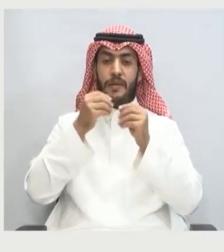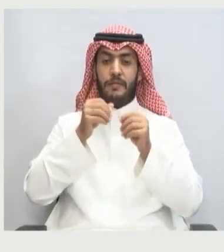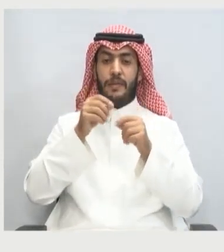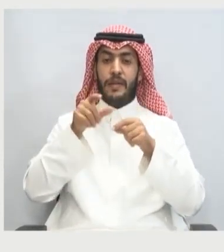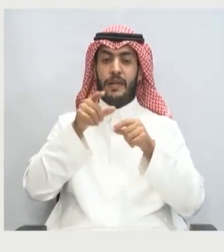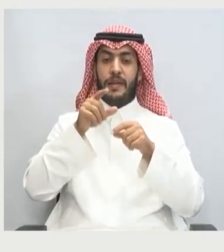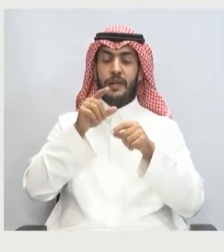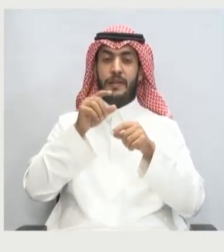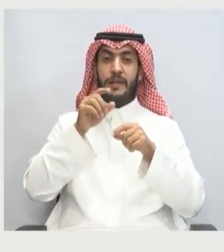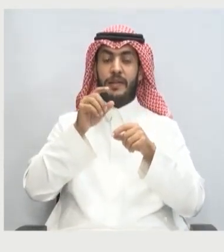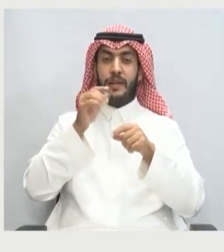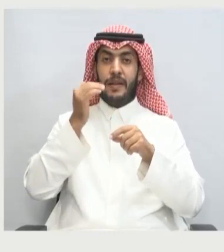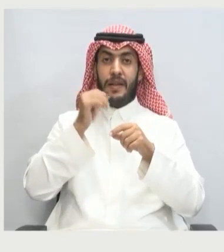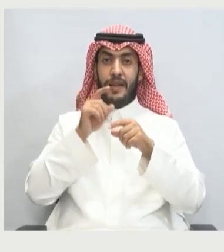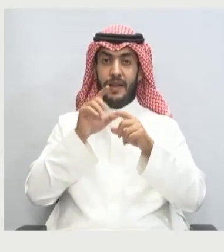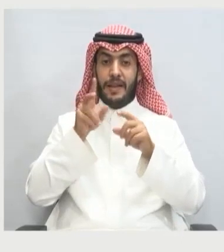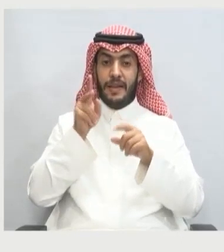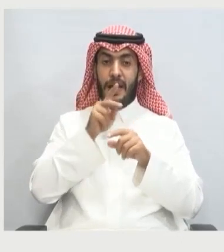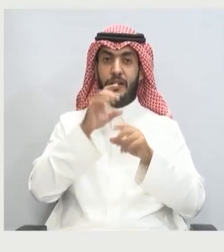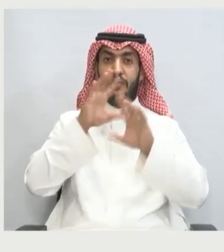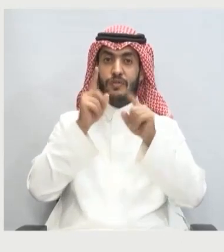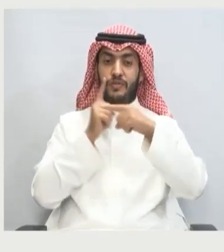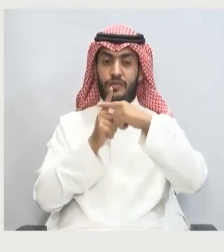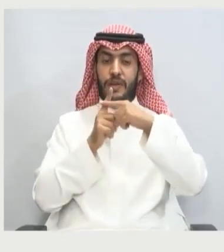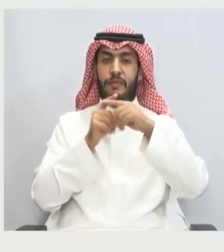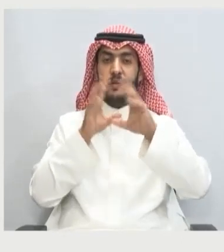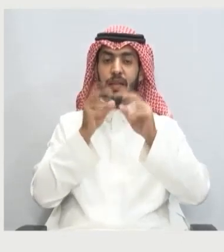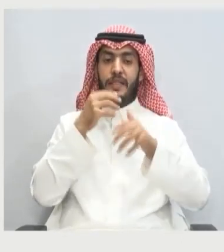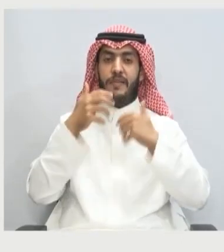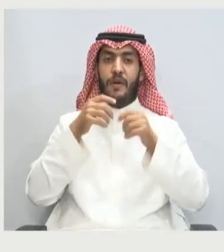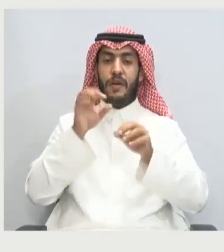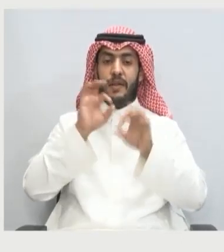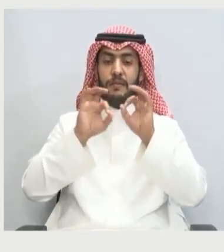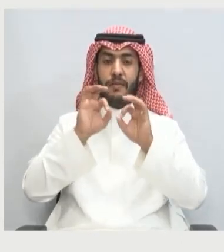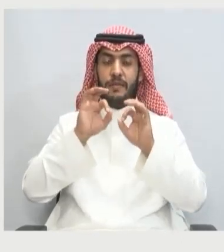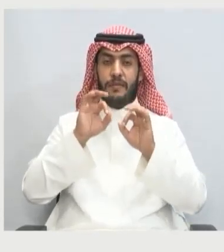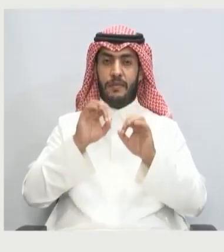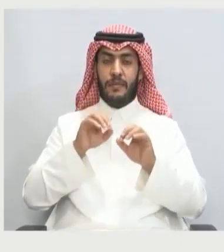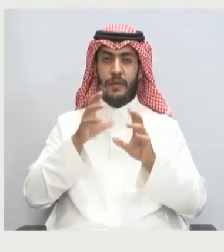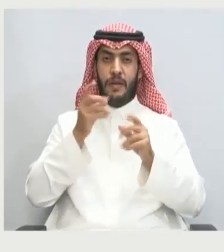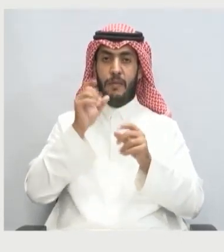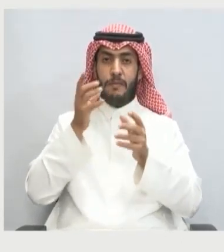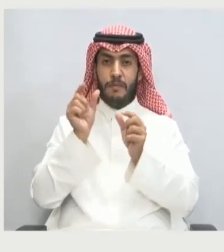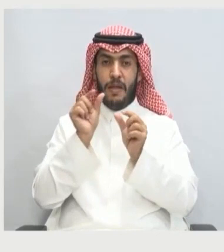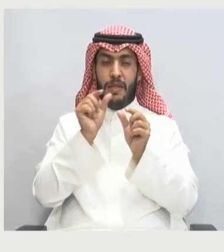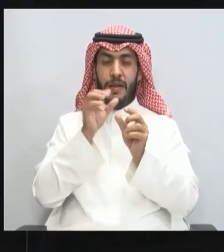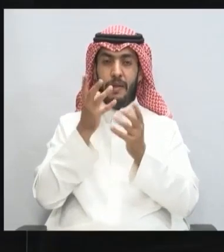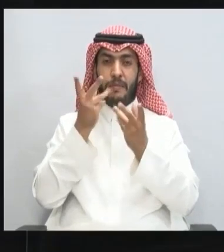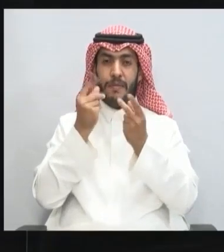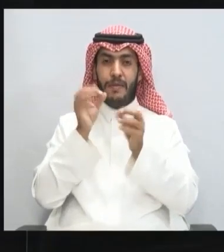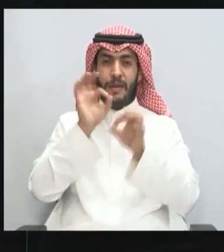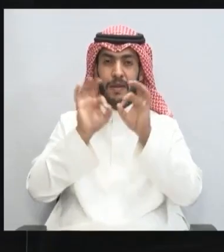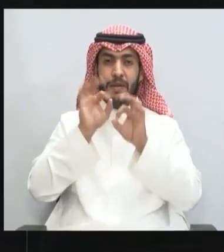ناتج جمع رتب المواد المتفاعله في التفاعل الكيميائي اذا ستجمع رتبه الماده الاولى زائد رتبه الماده